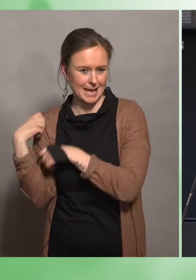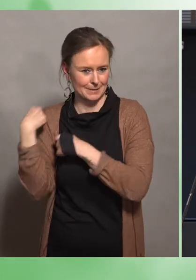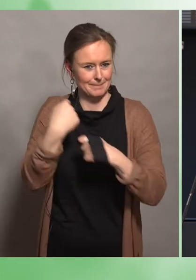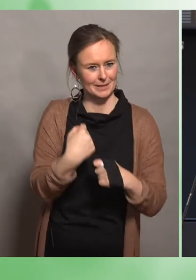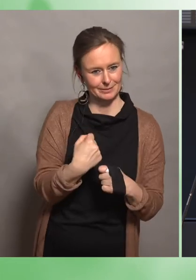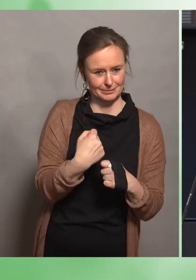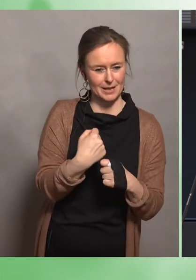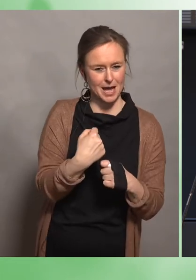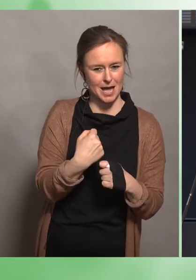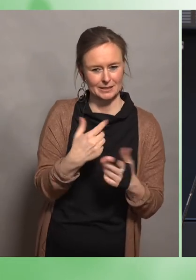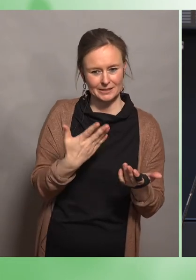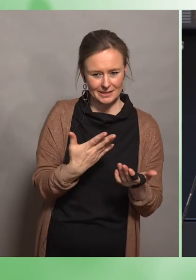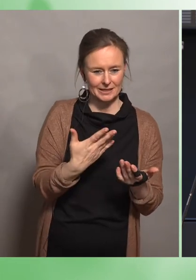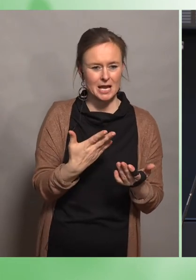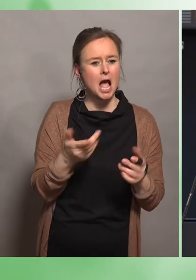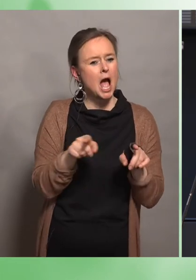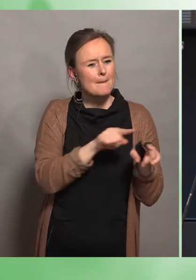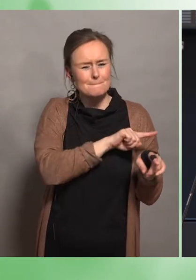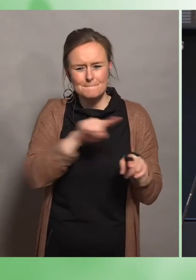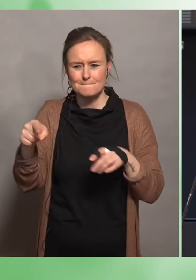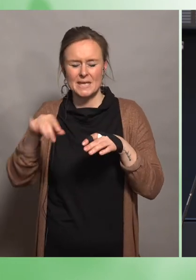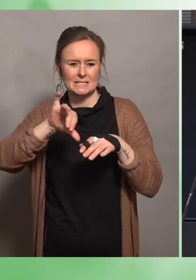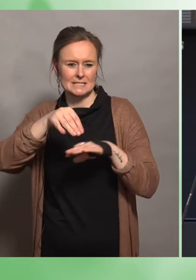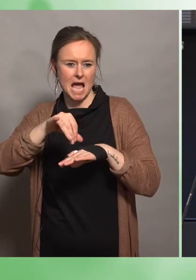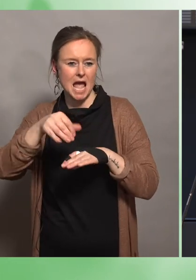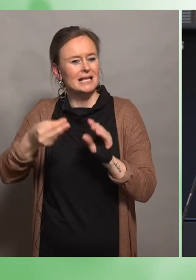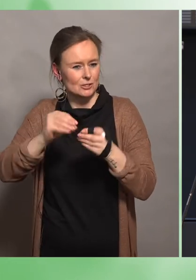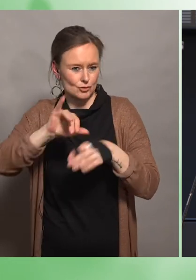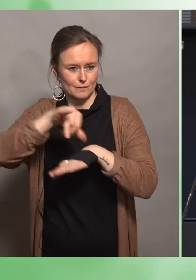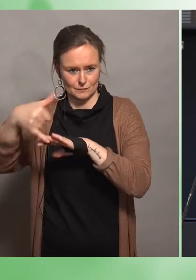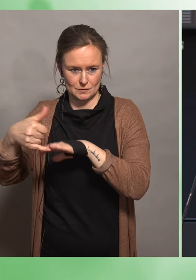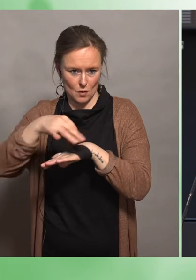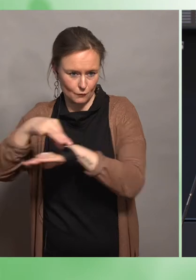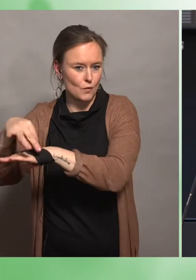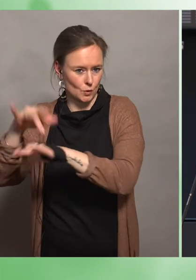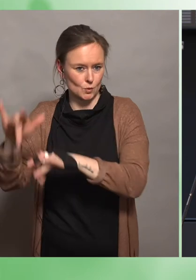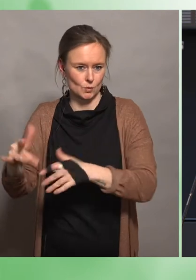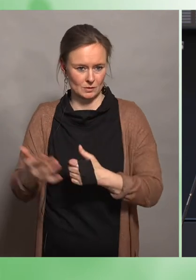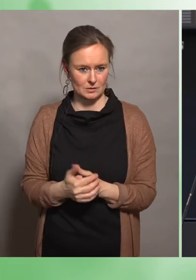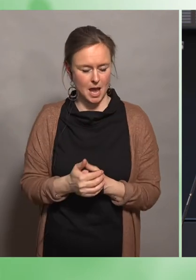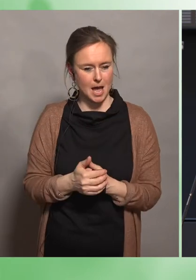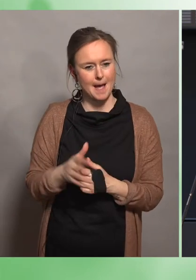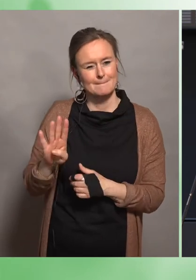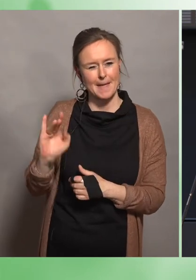Resources Verantwortlichen und von der Geschäftsführung. Bei Bipa funktioniert es, weil ihr erkannt habt, welches